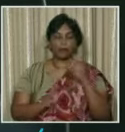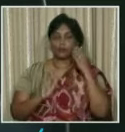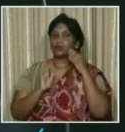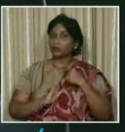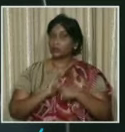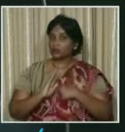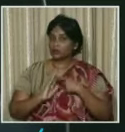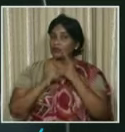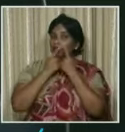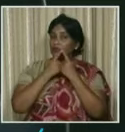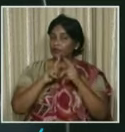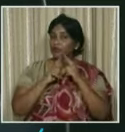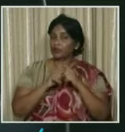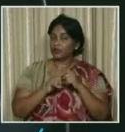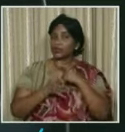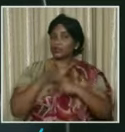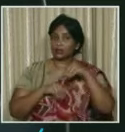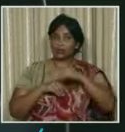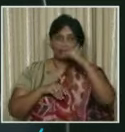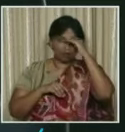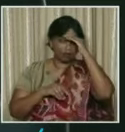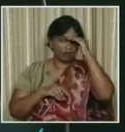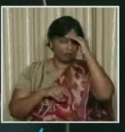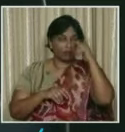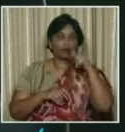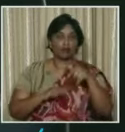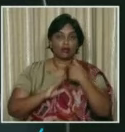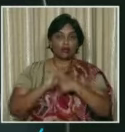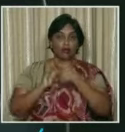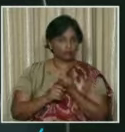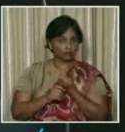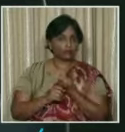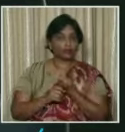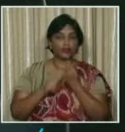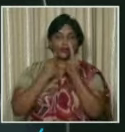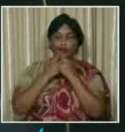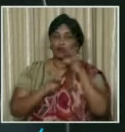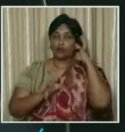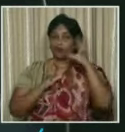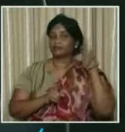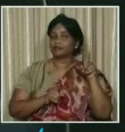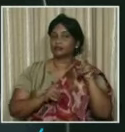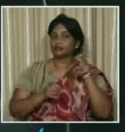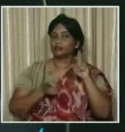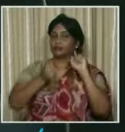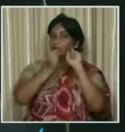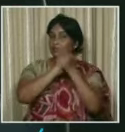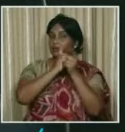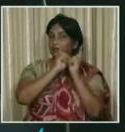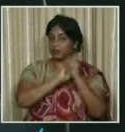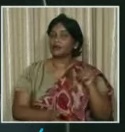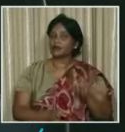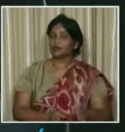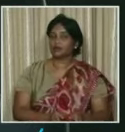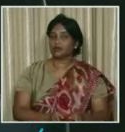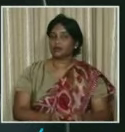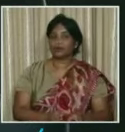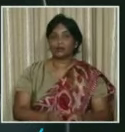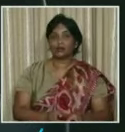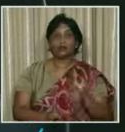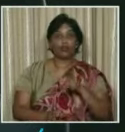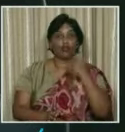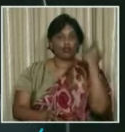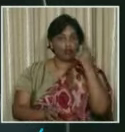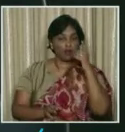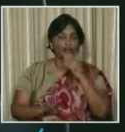මේ රටේ විවිධ දේශපාලන නායකයෝ මේ රටෙන් හොරගම් කරපු සල්ලි ලෝකයේ විවිධ තැන්වල ඒ ගිණුම්වල තියෙනවයි කියලා ඒවා හොයා